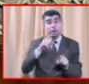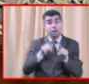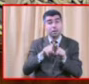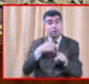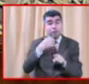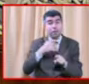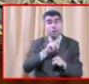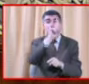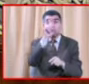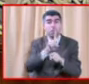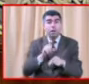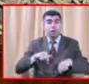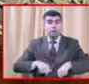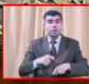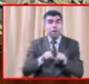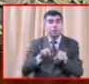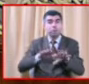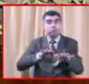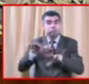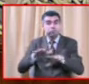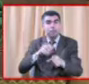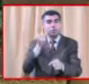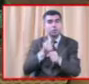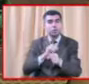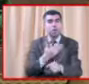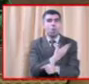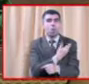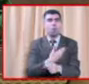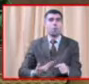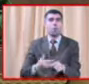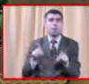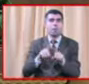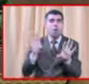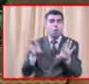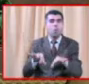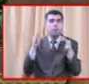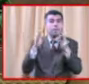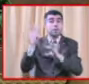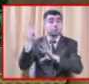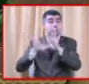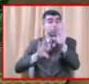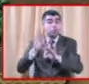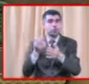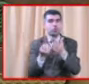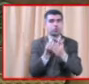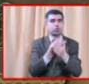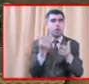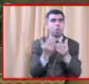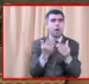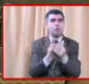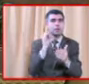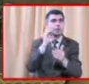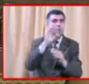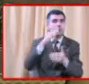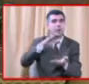الوزير عن استراتيجية الحكومة للحد من ظاهرة الاستثناءات في قواعد التعمير، وما هي الإجراءات التي